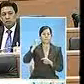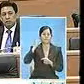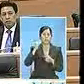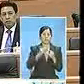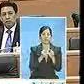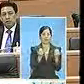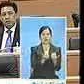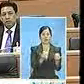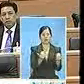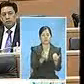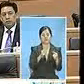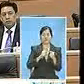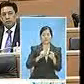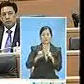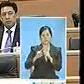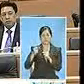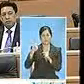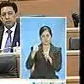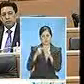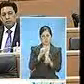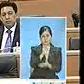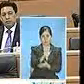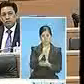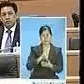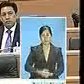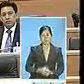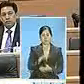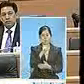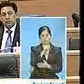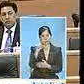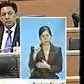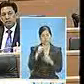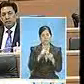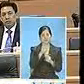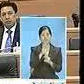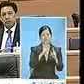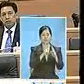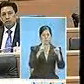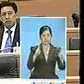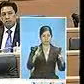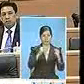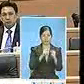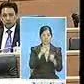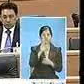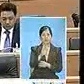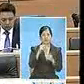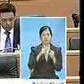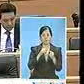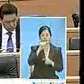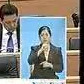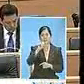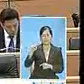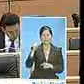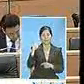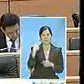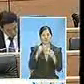ของผู้ดำรงตำแหน่งเขาห้ามสมาชิกสภาผู้แทนราษฎรเขาห้ามกรรมการบริหารพรรคการเมืองเขาห้ามสมาชิกพรรคการเมืองเขาห้